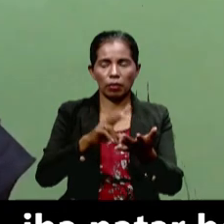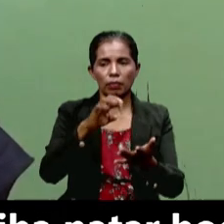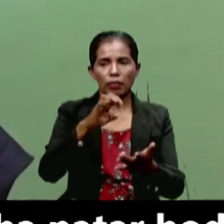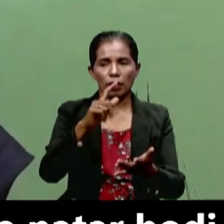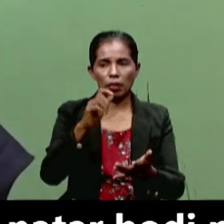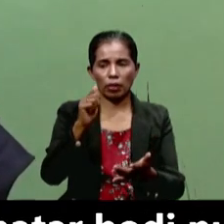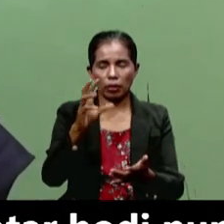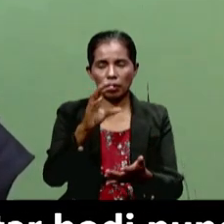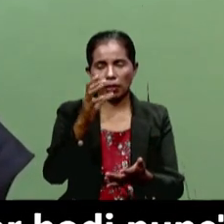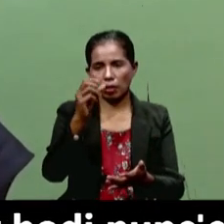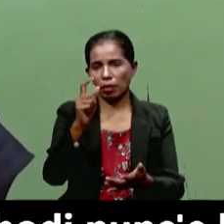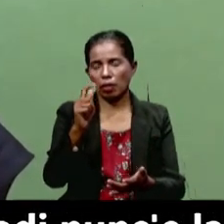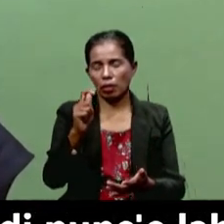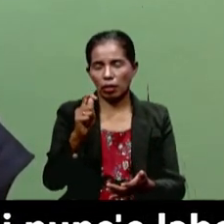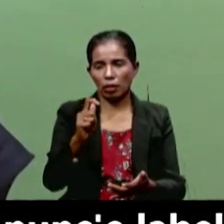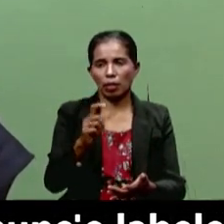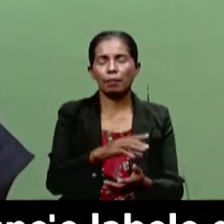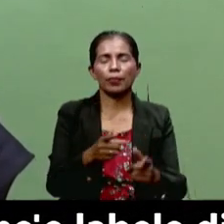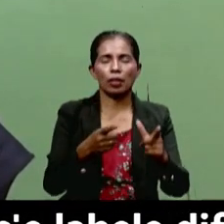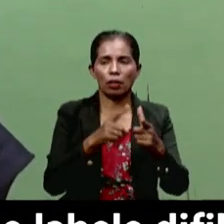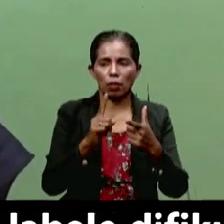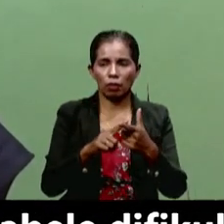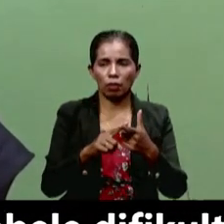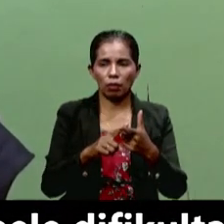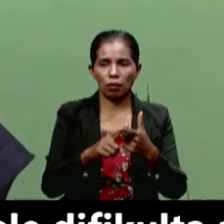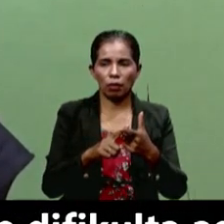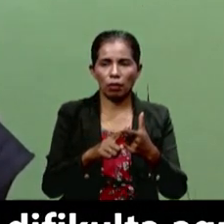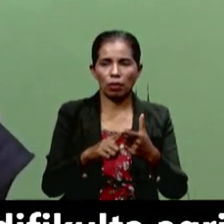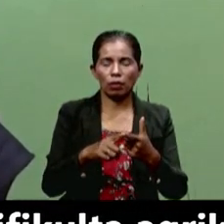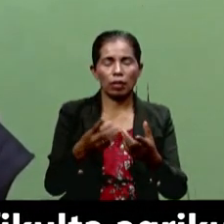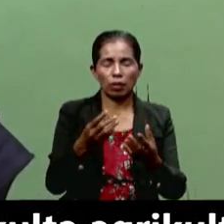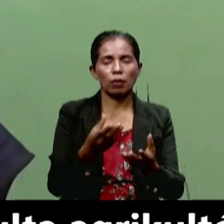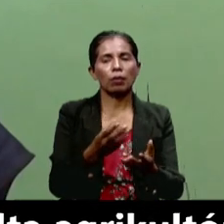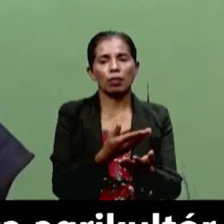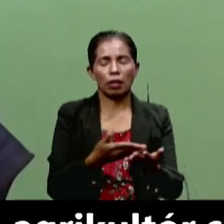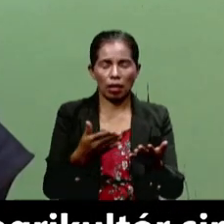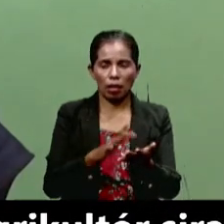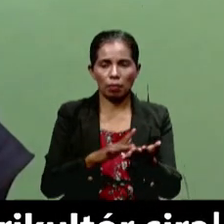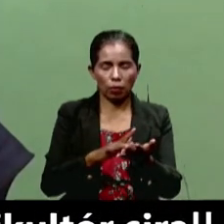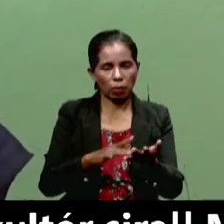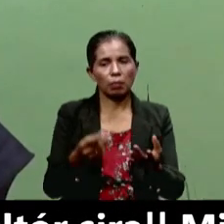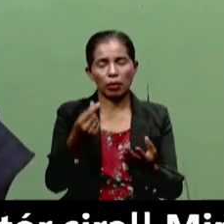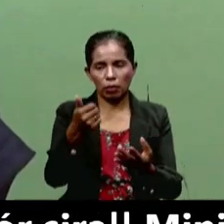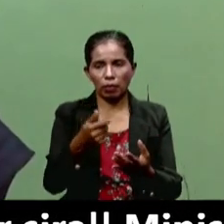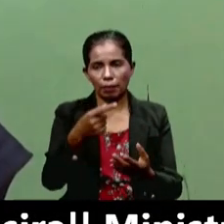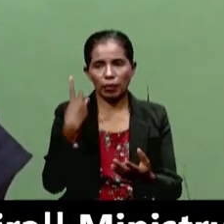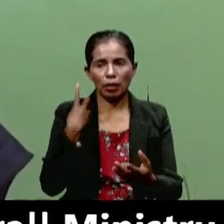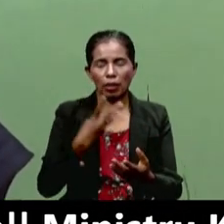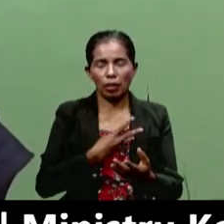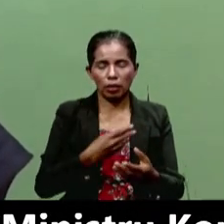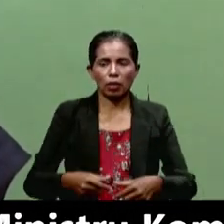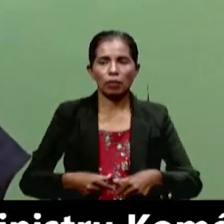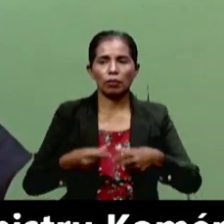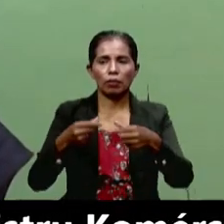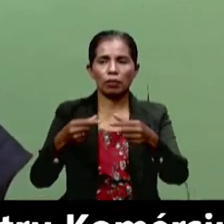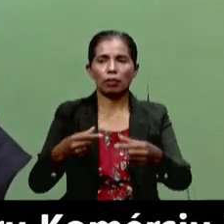injeção em Nebel. Aí tem mesmo a quantidade de Nebel habitual, tamanho de Maca, kita harus distribusi, itu yang